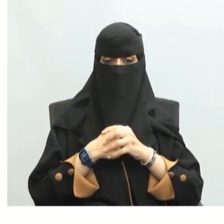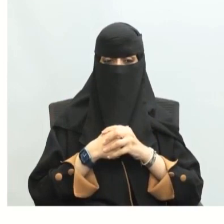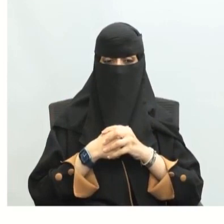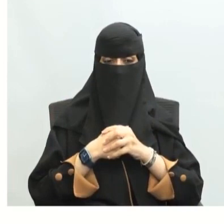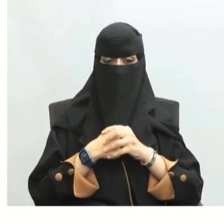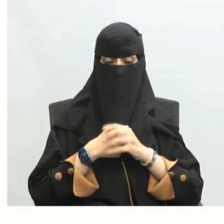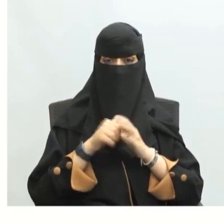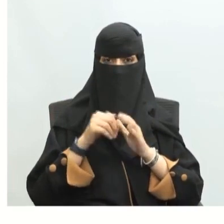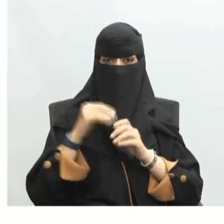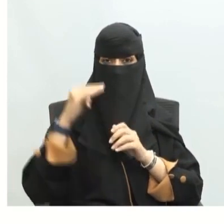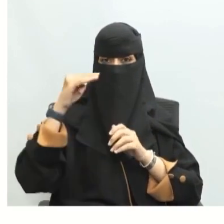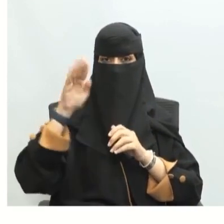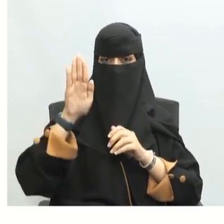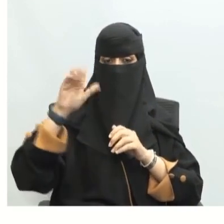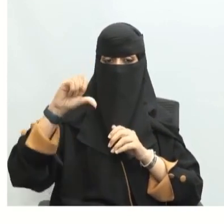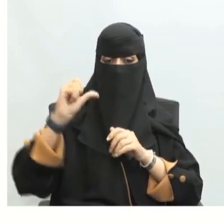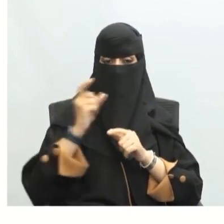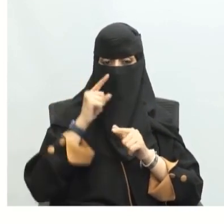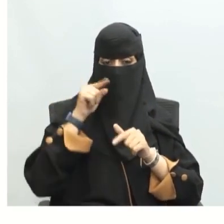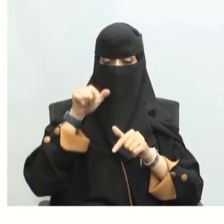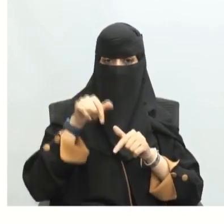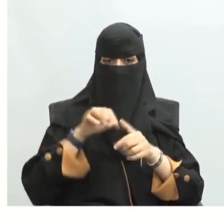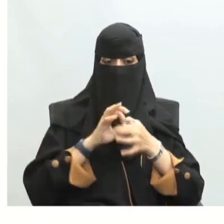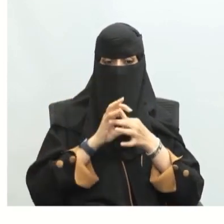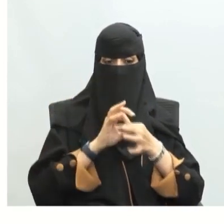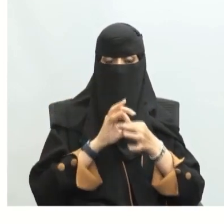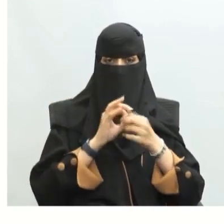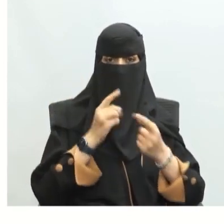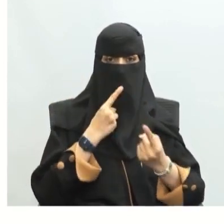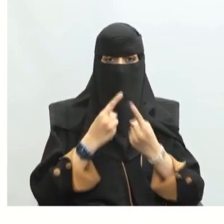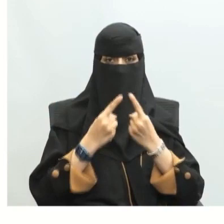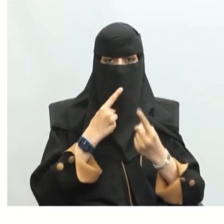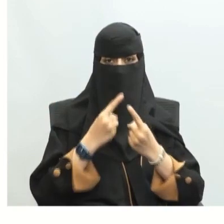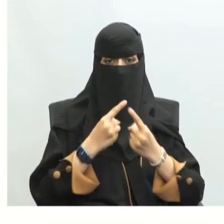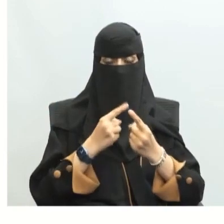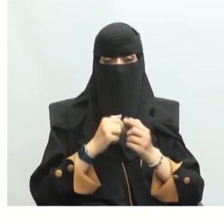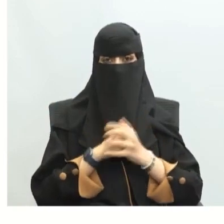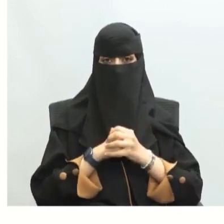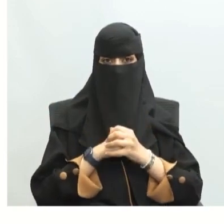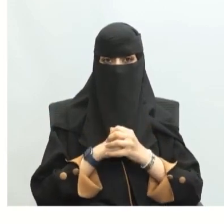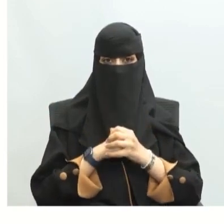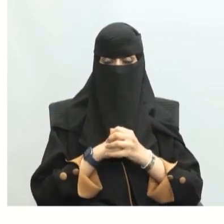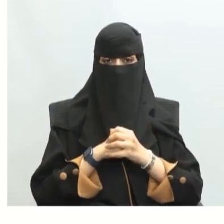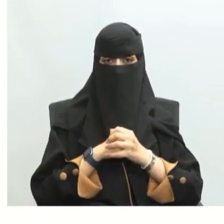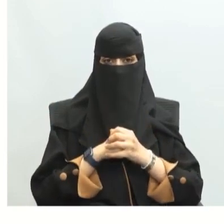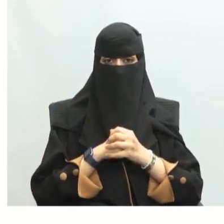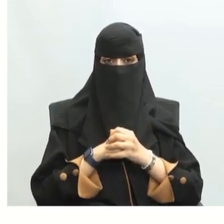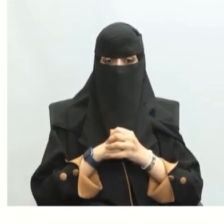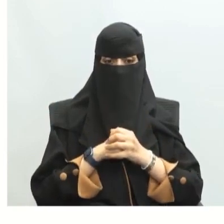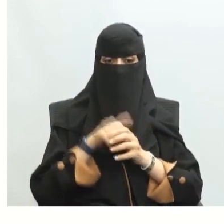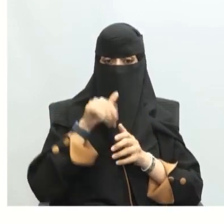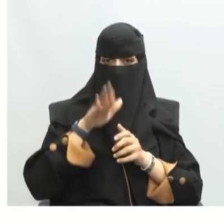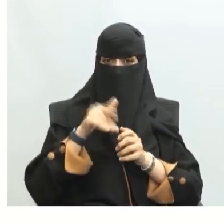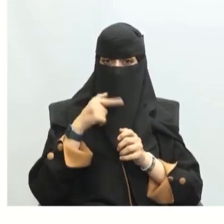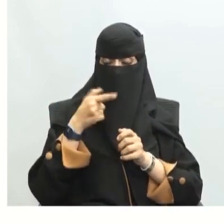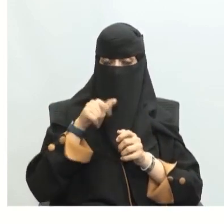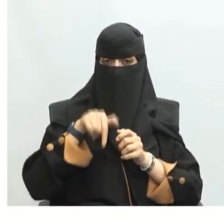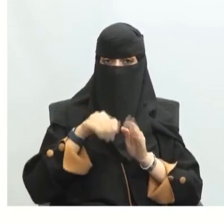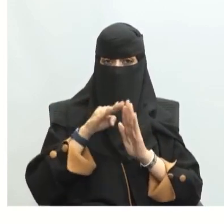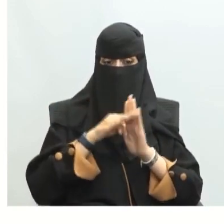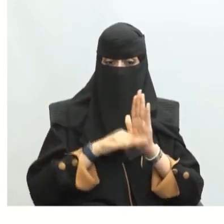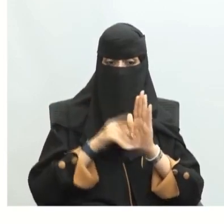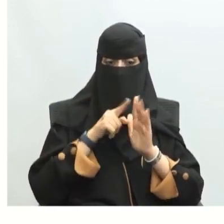برامج الحوار الوطني برنامج جسور للتواصل والحوار ايضا من